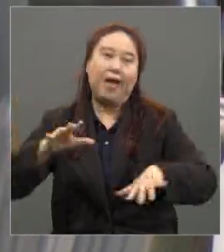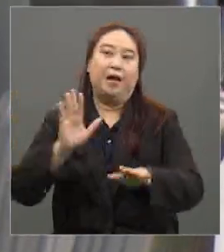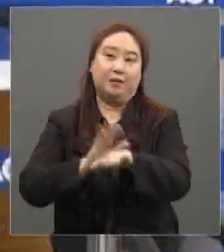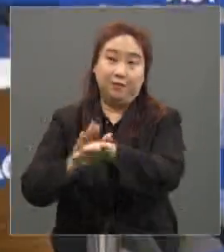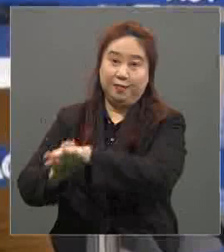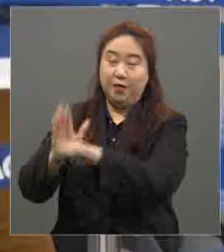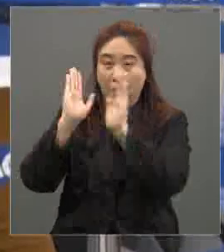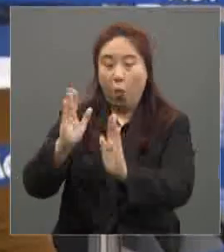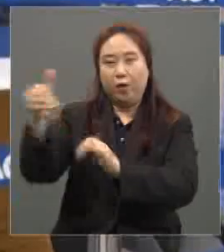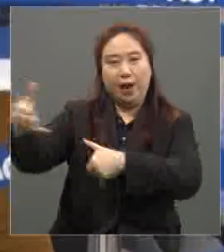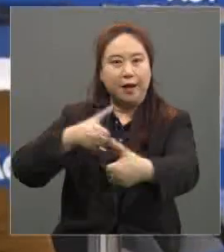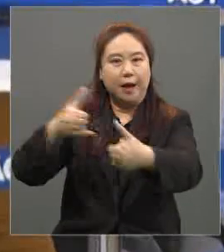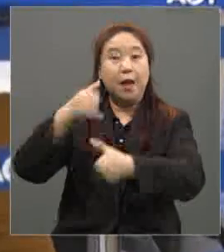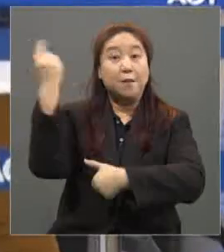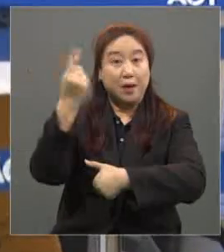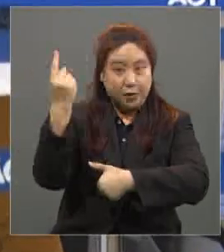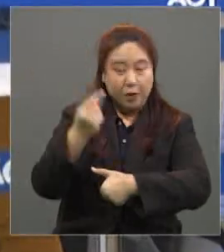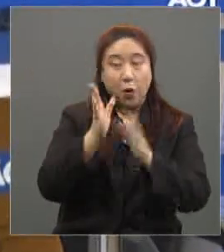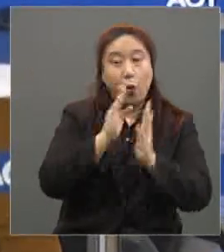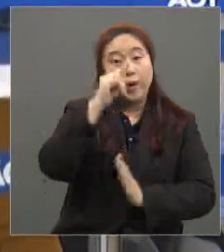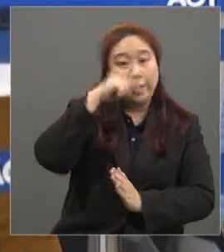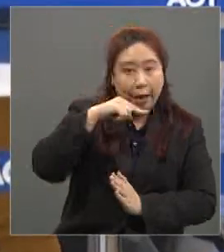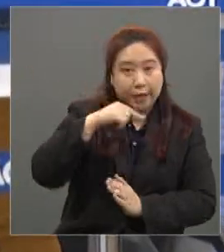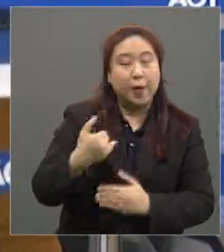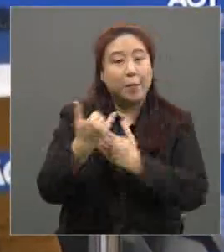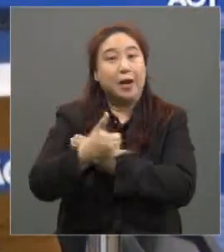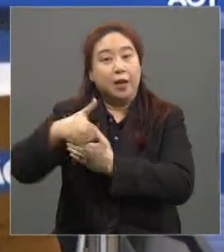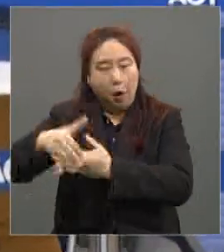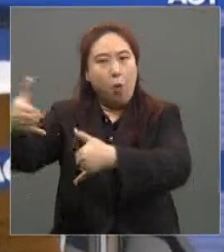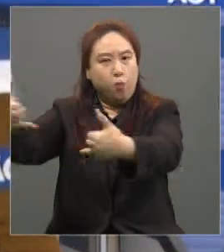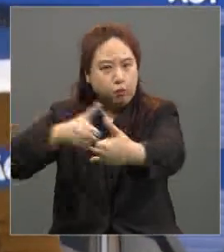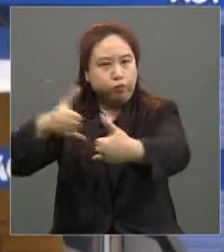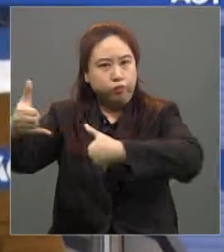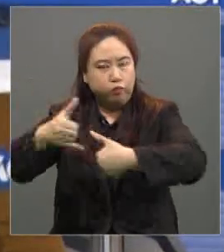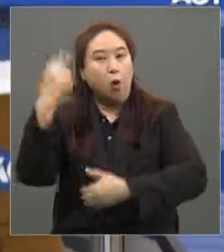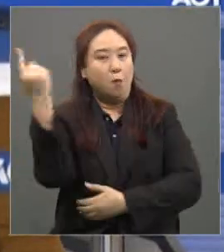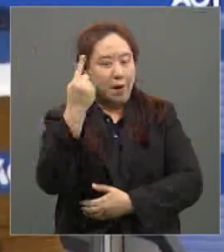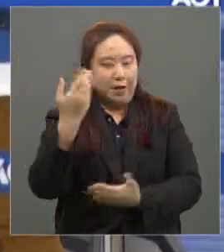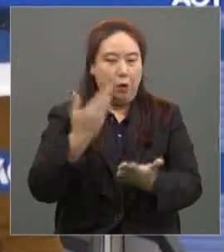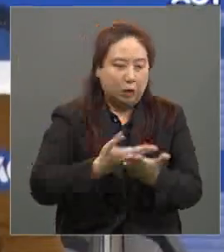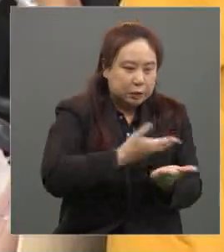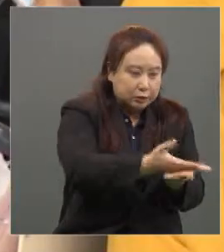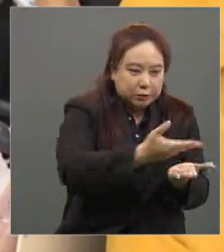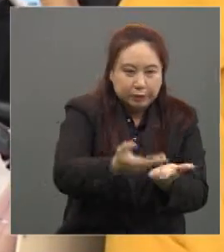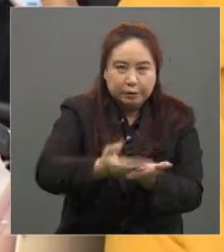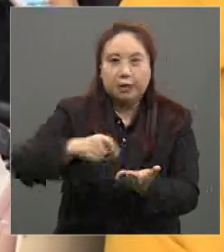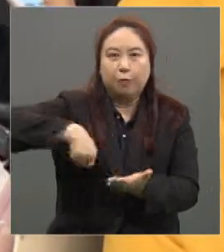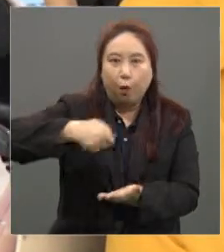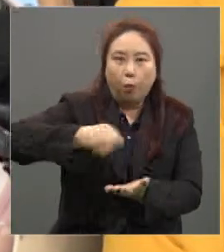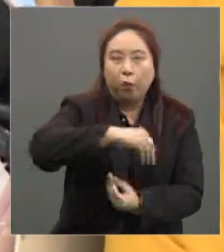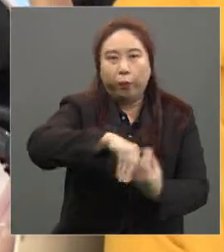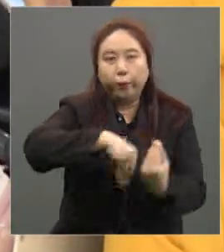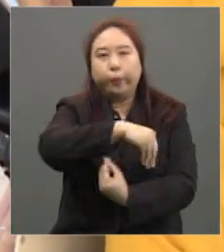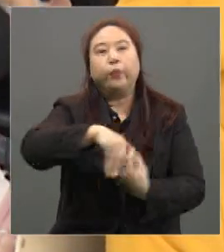นักท่องเที่ยวนะครับทั้งชาวไทยและชาวต่างชาติใช้เงินให้มากๆครับโดยมีเป้าหมายเพื่อกระจายรายได้สู่พื้นที่ต่างๆทั่ว